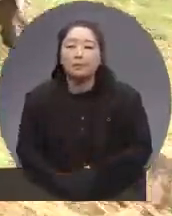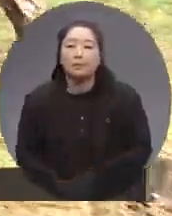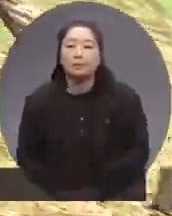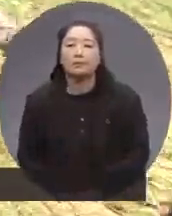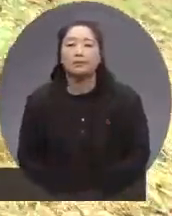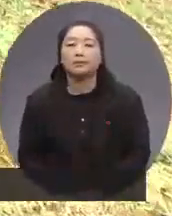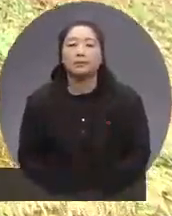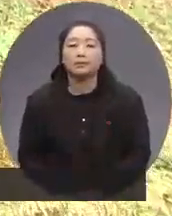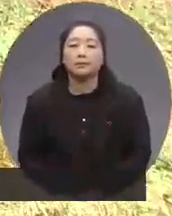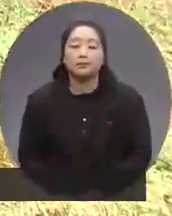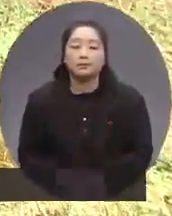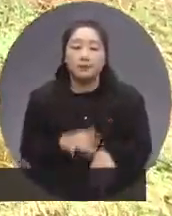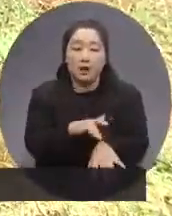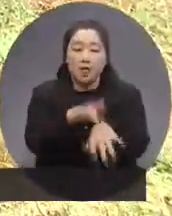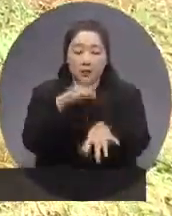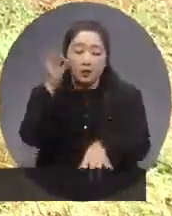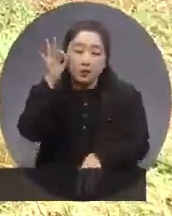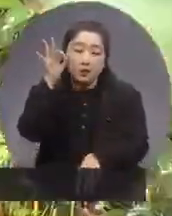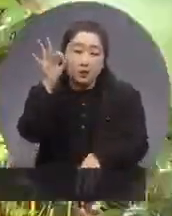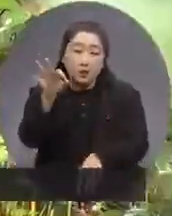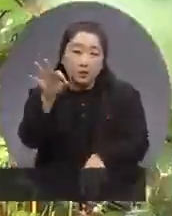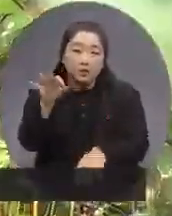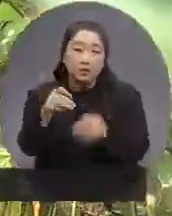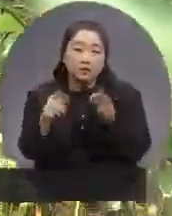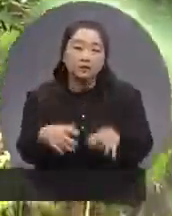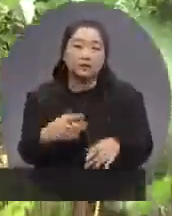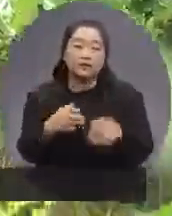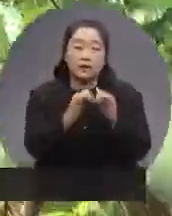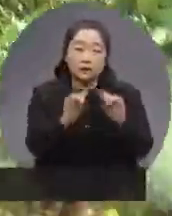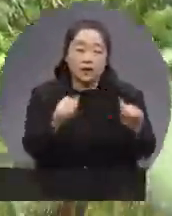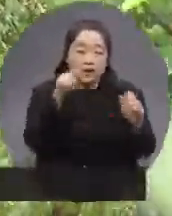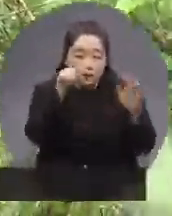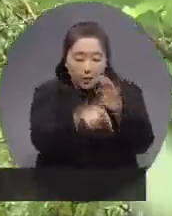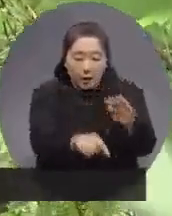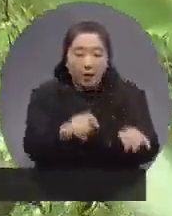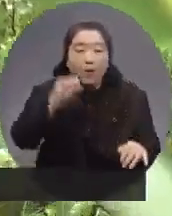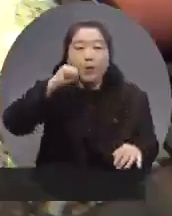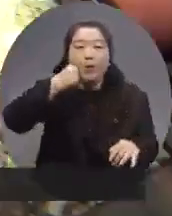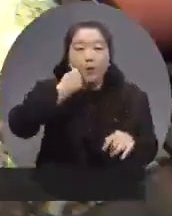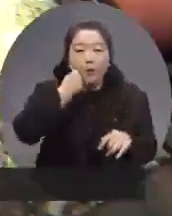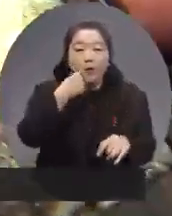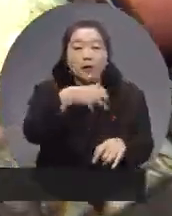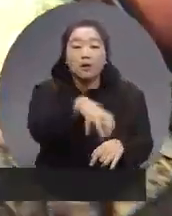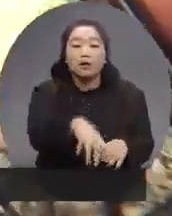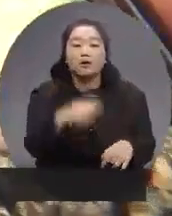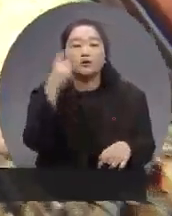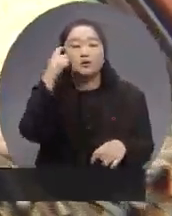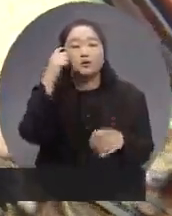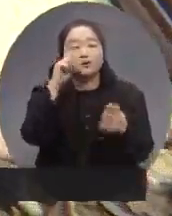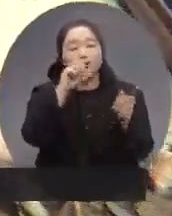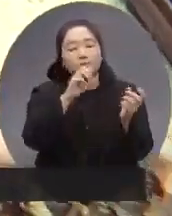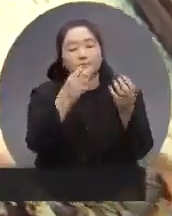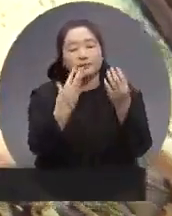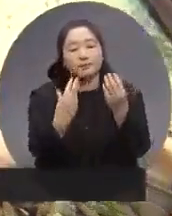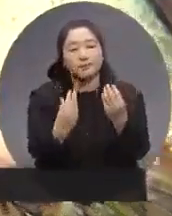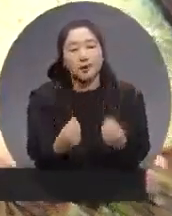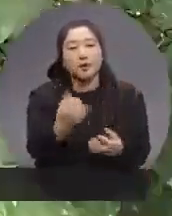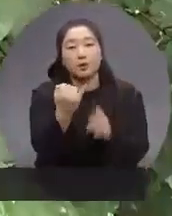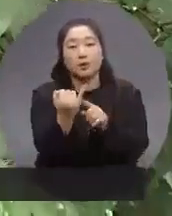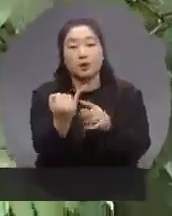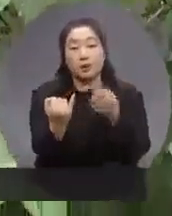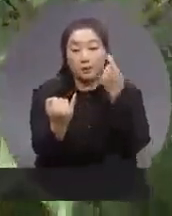않았습니다. 실종 열흘째 되던 날 사람의 발길이 닿기 힘든 곳에서 정신을 잃어가던 조양을 찾아낸